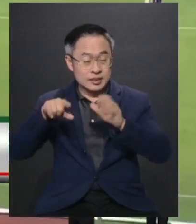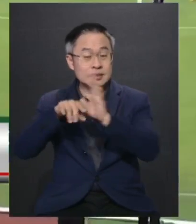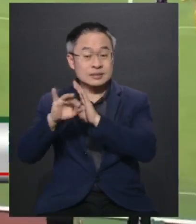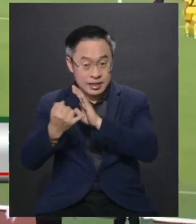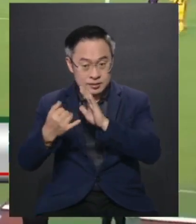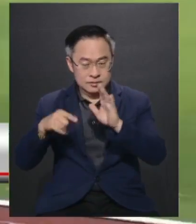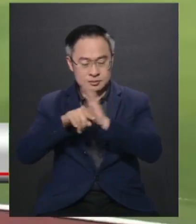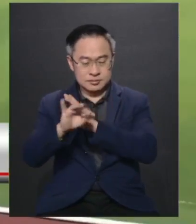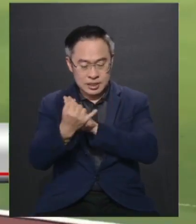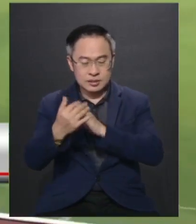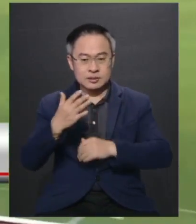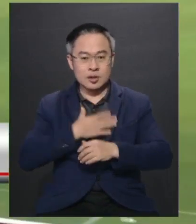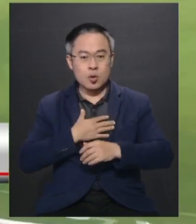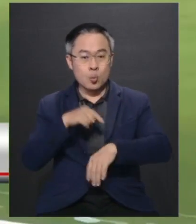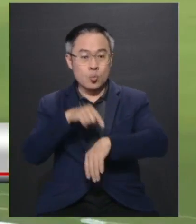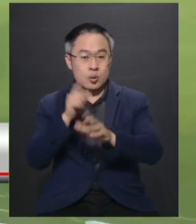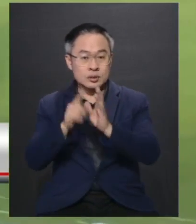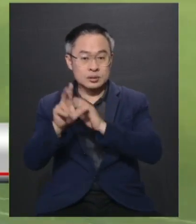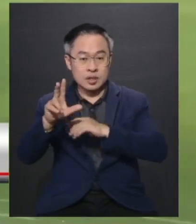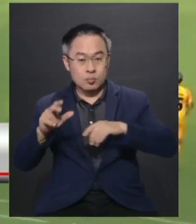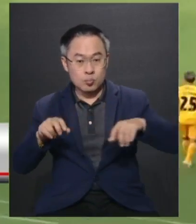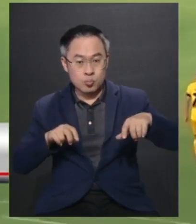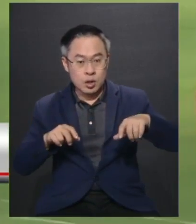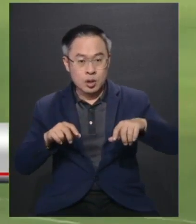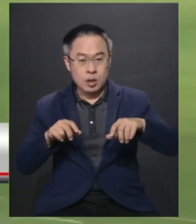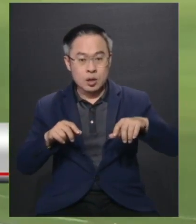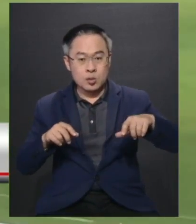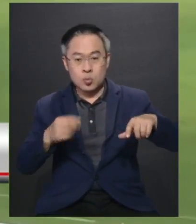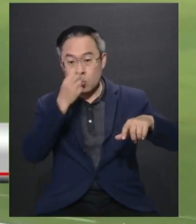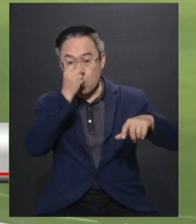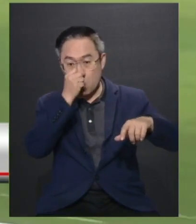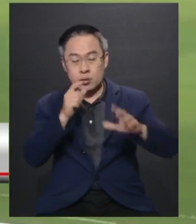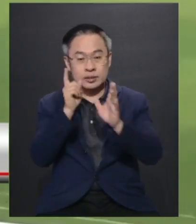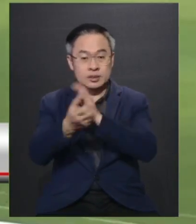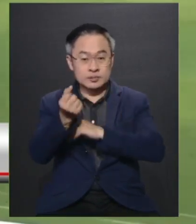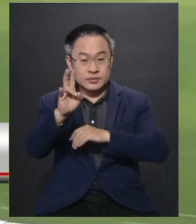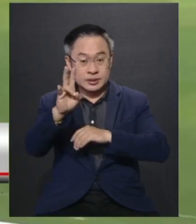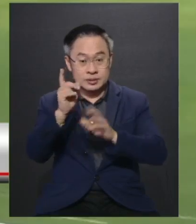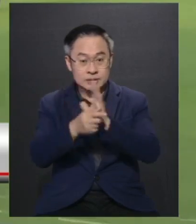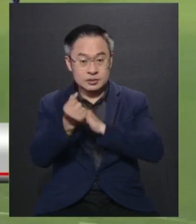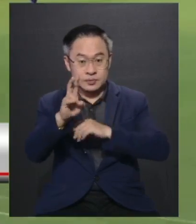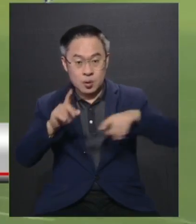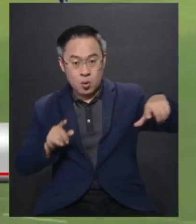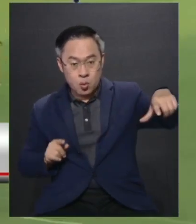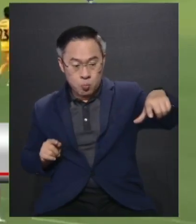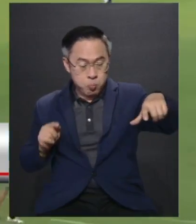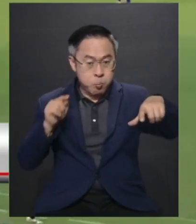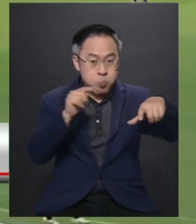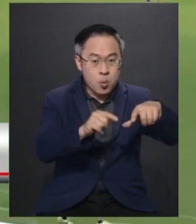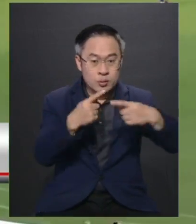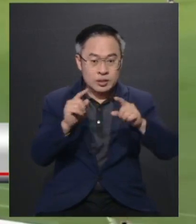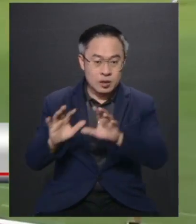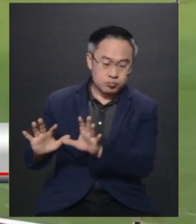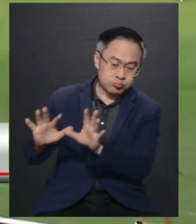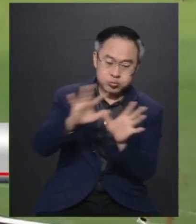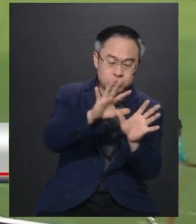จันทบุรีนะคะได้ลุ้นก่อนค่ะเพราะว่าเป็นการยิงไกลเดี๋ยวคุณผู้ชมดูการยิงไกลลูกนี้นะคะของก้องพบลวดทรง